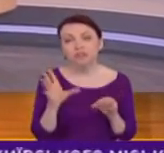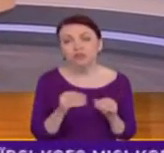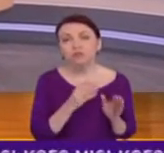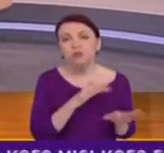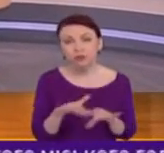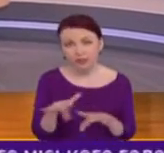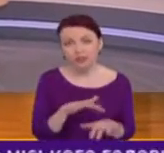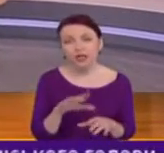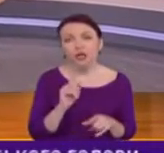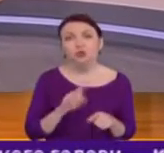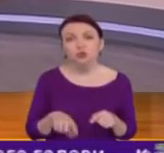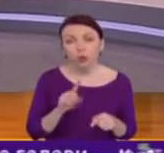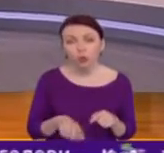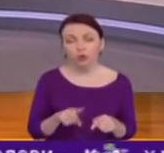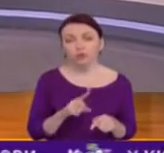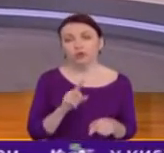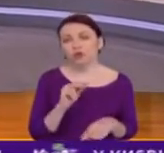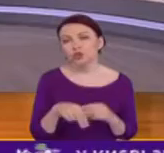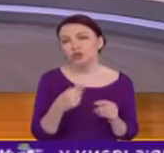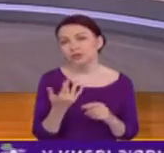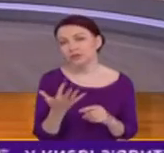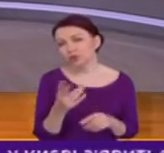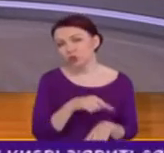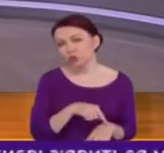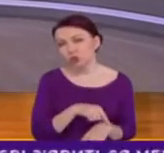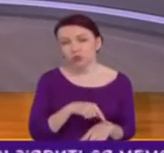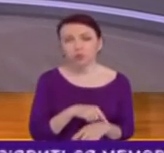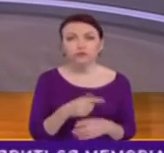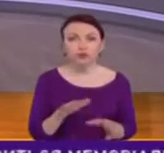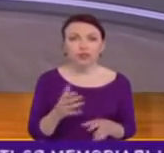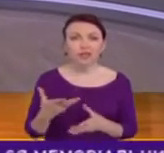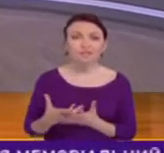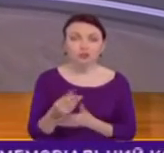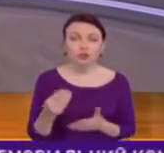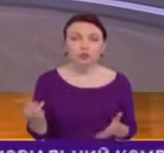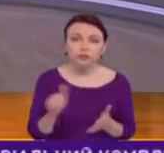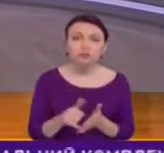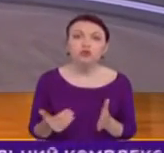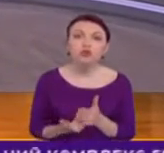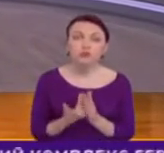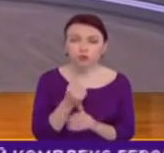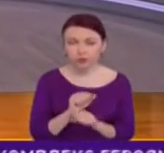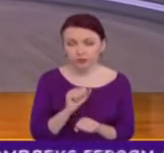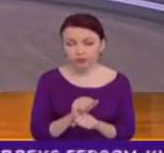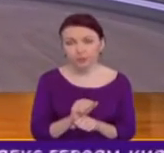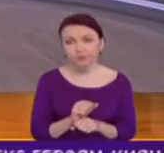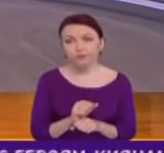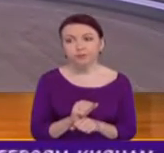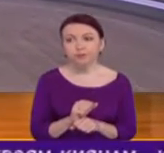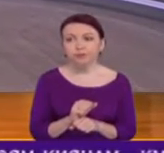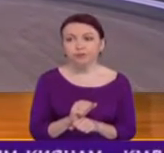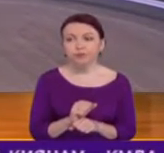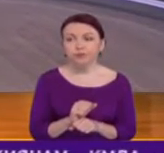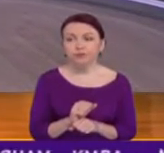процесі. Зовсім скоро, через невеличку кількість часу, вже інвестор встановить нову зупинку. Я так розумію, стабло. До депутата.